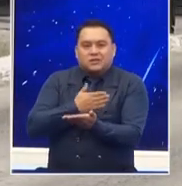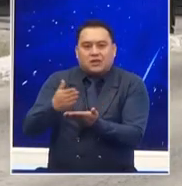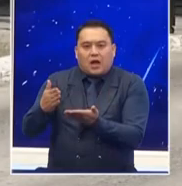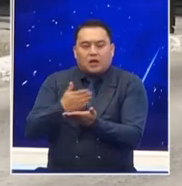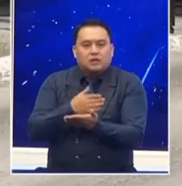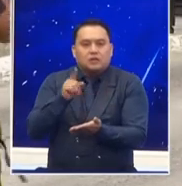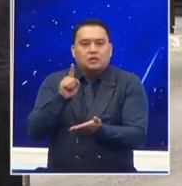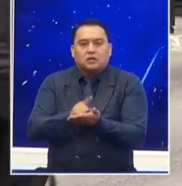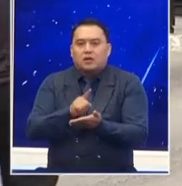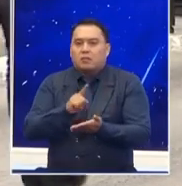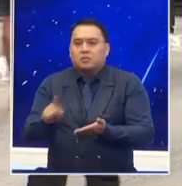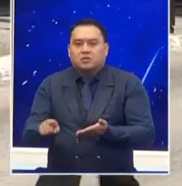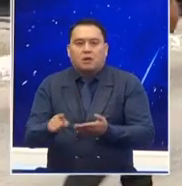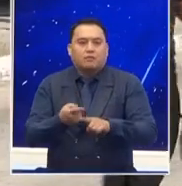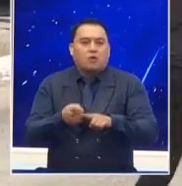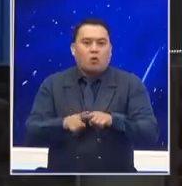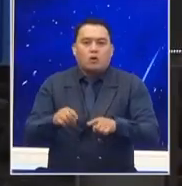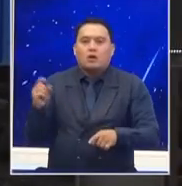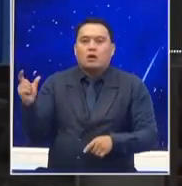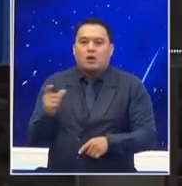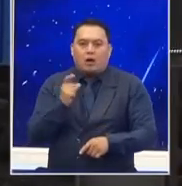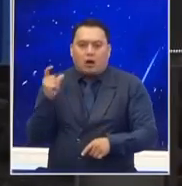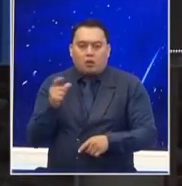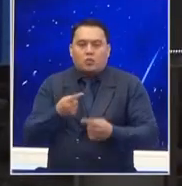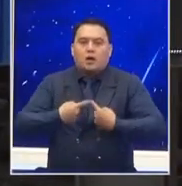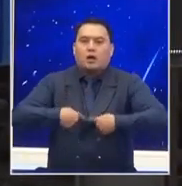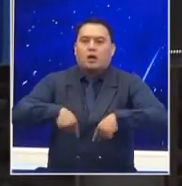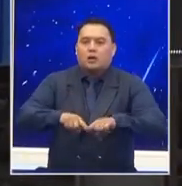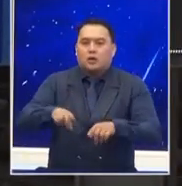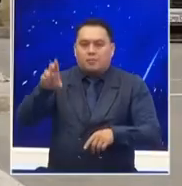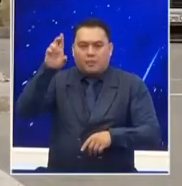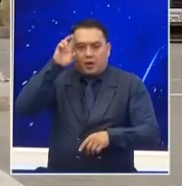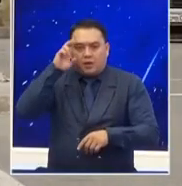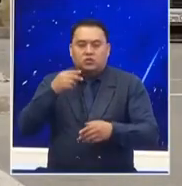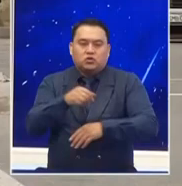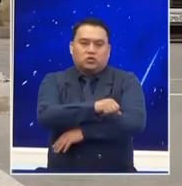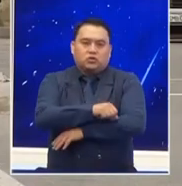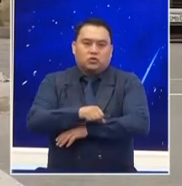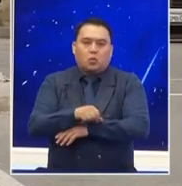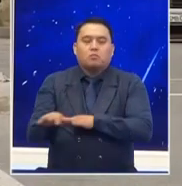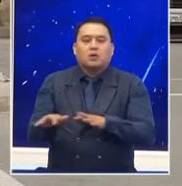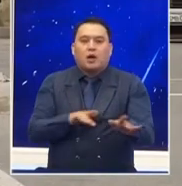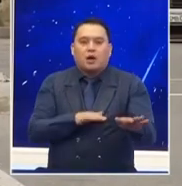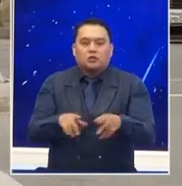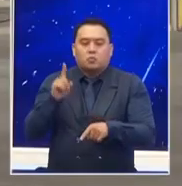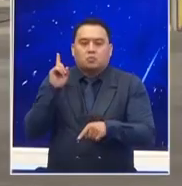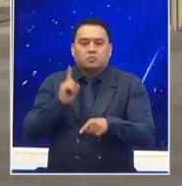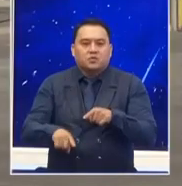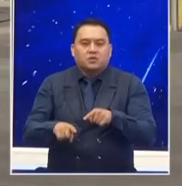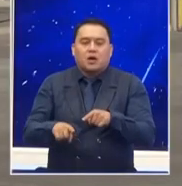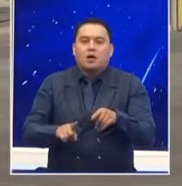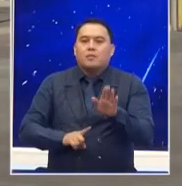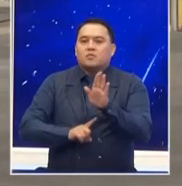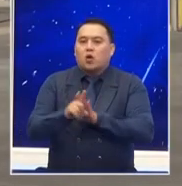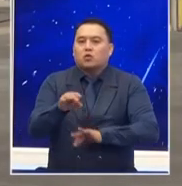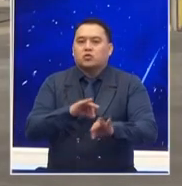қажеттілігін болдырмайды. Бұл Еуразиялық экономикалық одақ елдері мен мемлекеттік шекарадан өту процесін жеделдетеді. Пилоттық